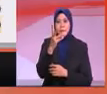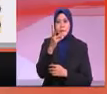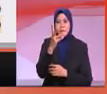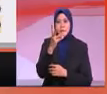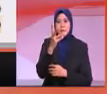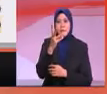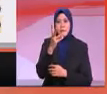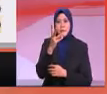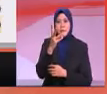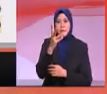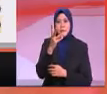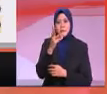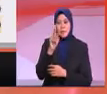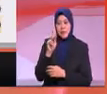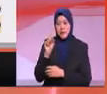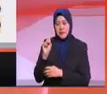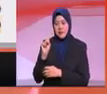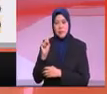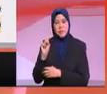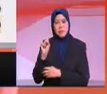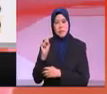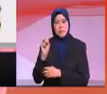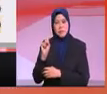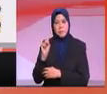16 daripada kes tu